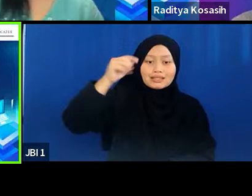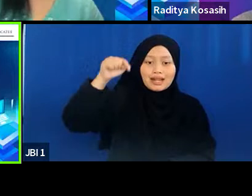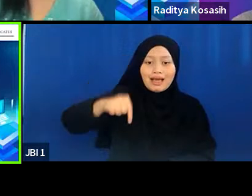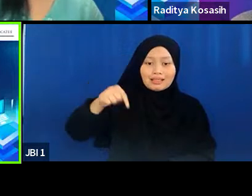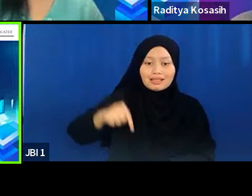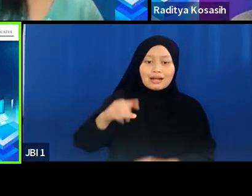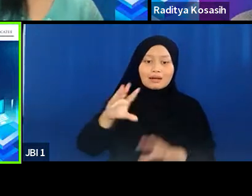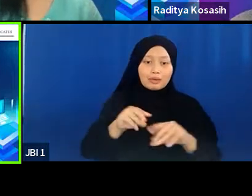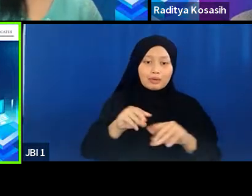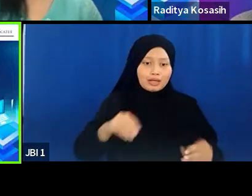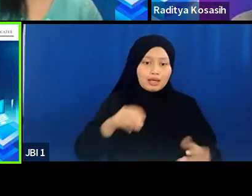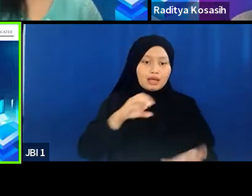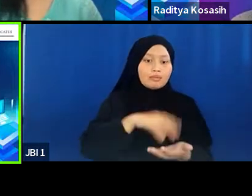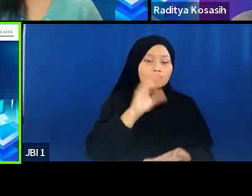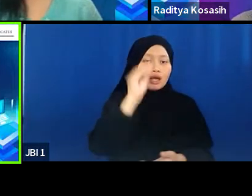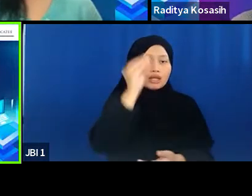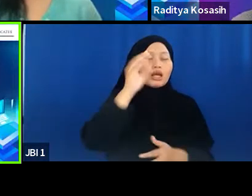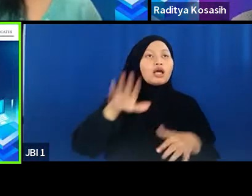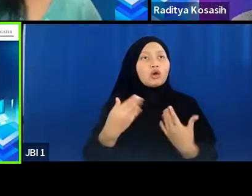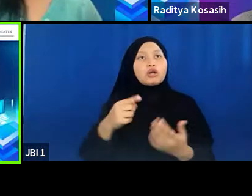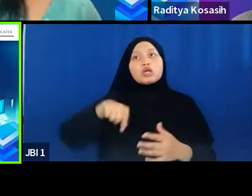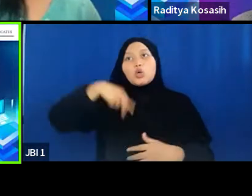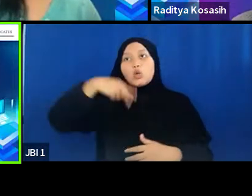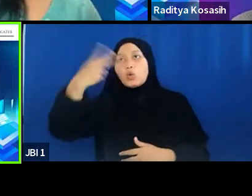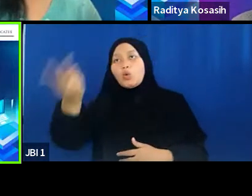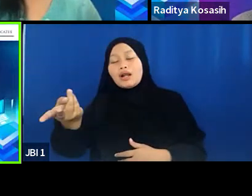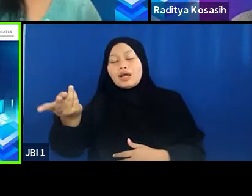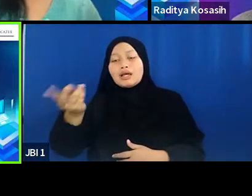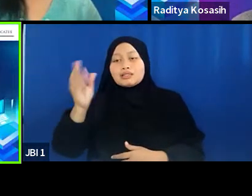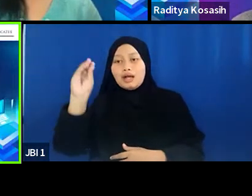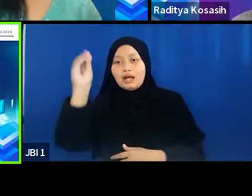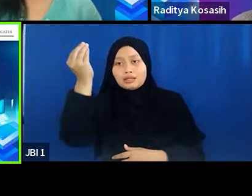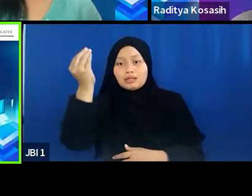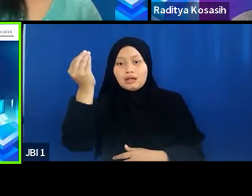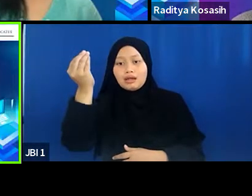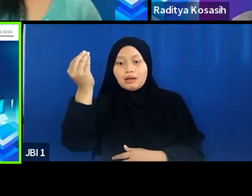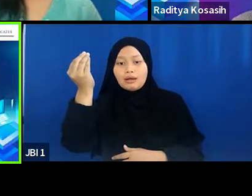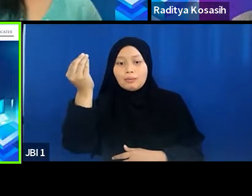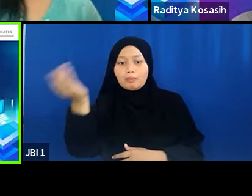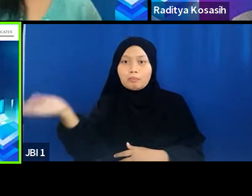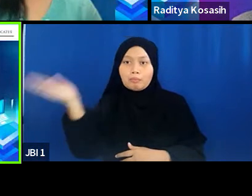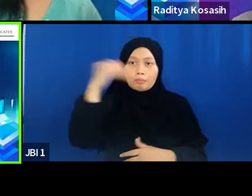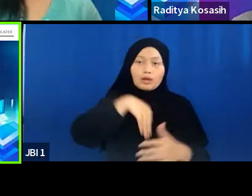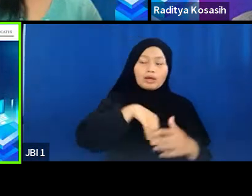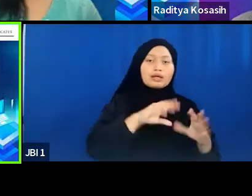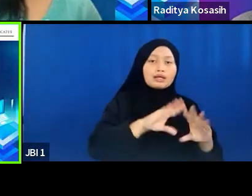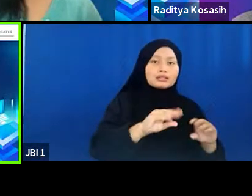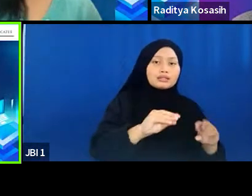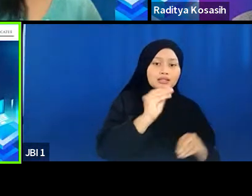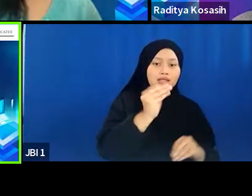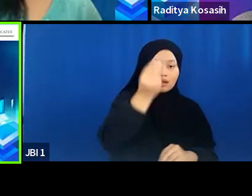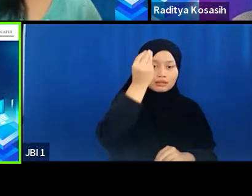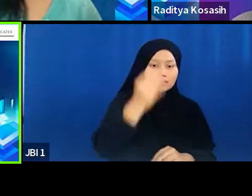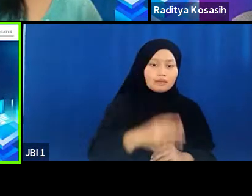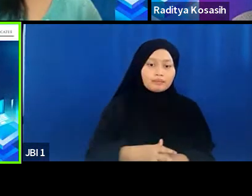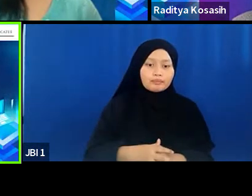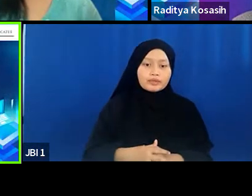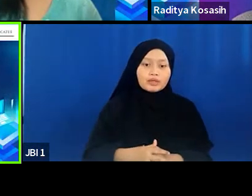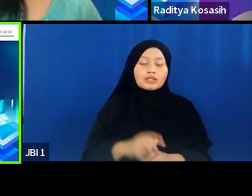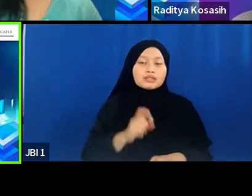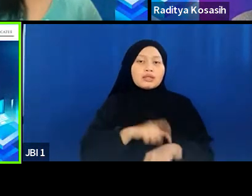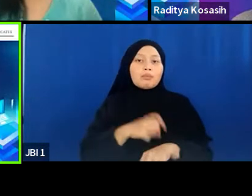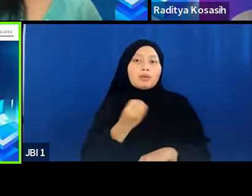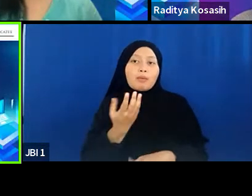ajak Warta Kota Bima Jakarta dan utama Pantai Selatan Mbak bekerja Jakarta Jenderal Pajak mereka berangkat dari